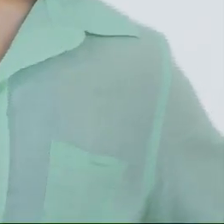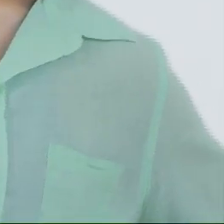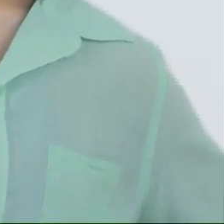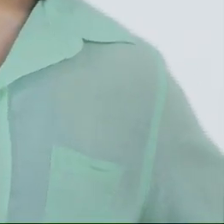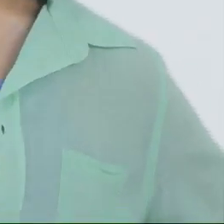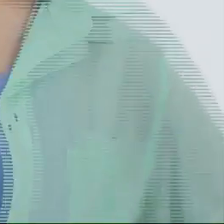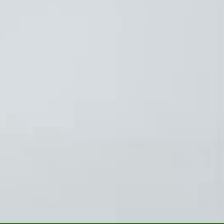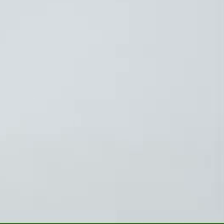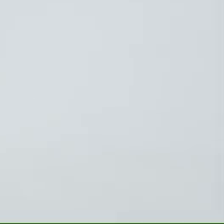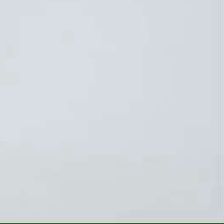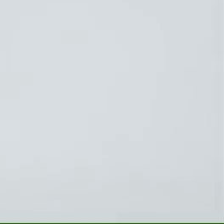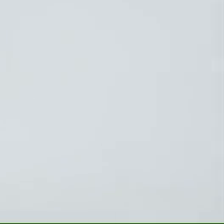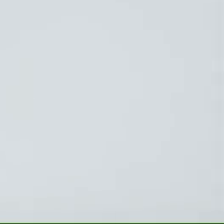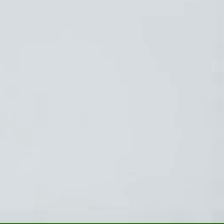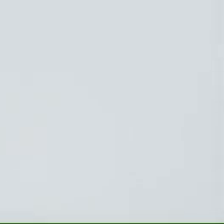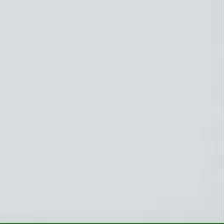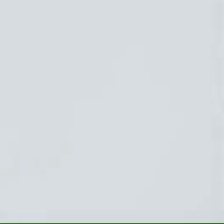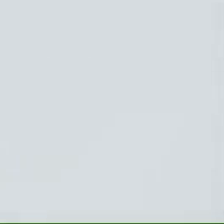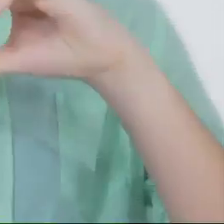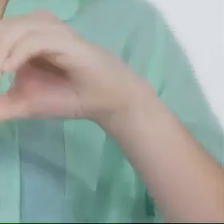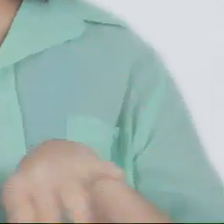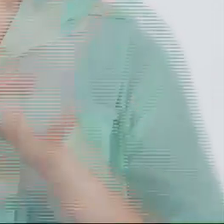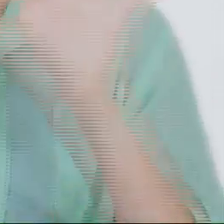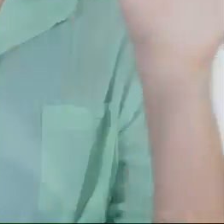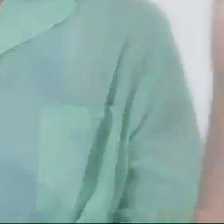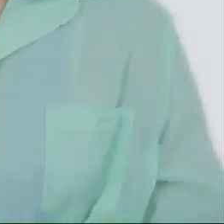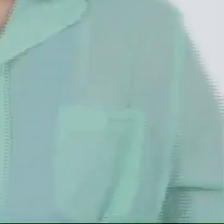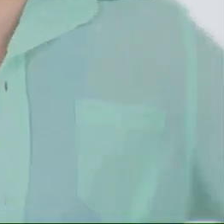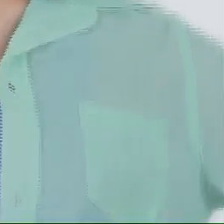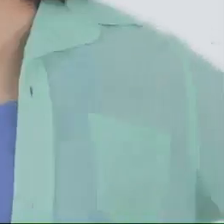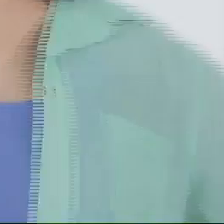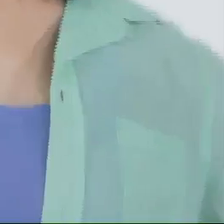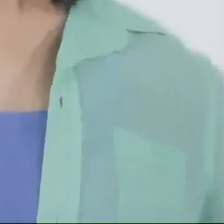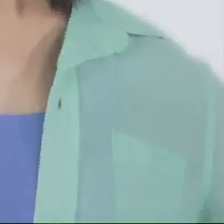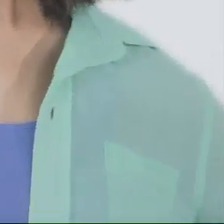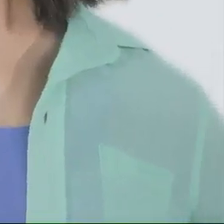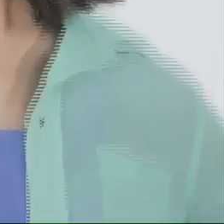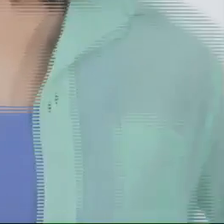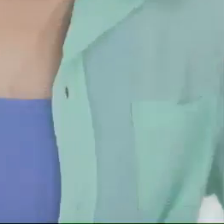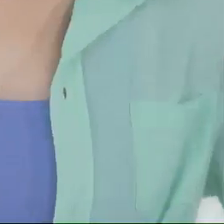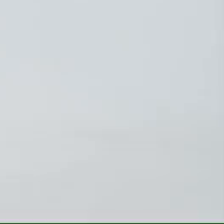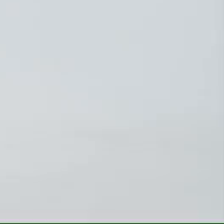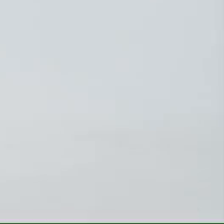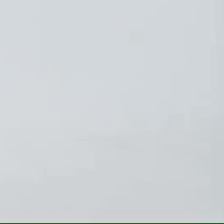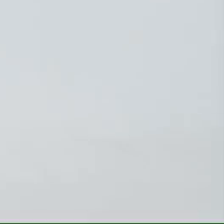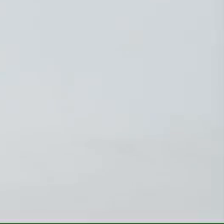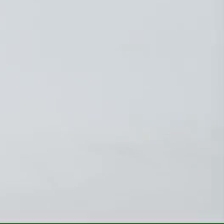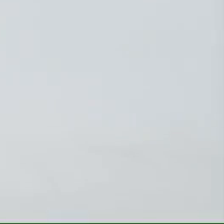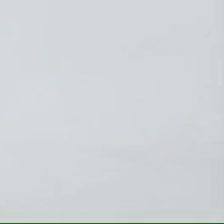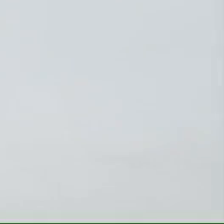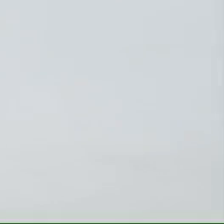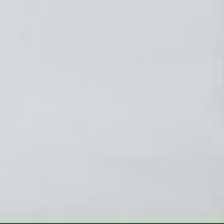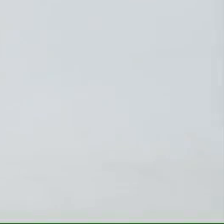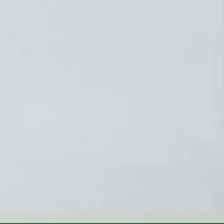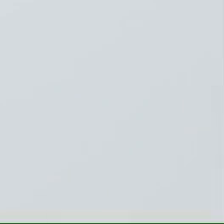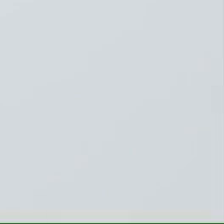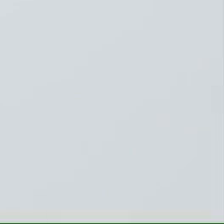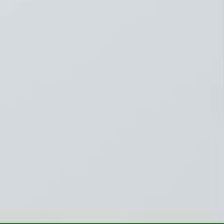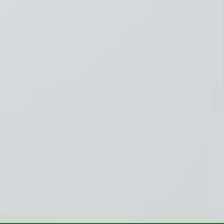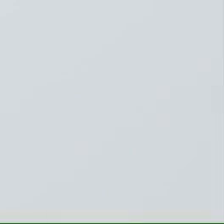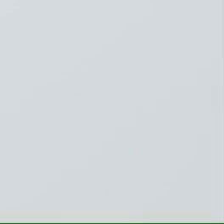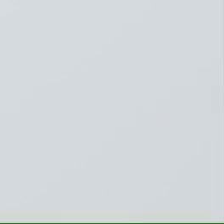hujan cinta, cinta bersemi saat pandemi. Oh, masker dan